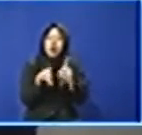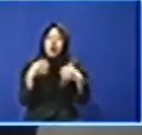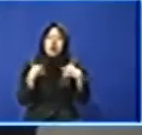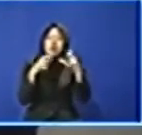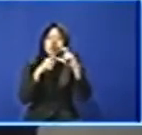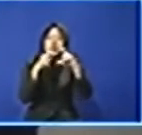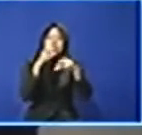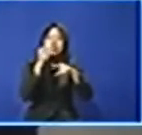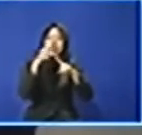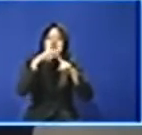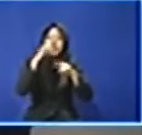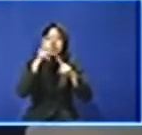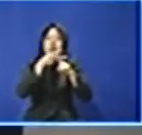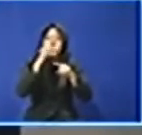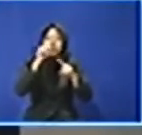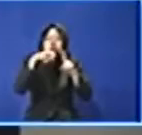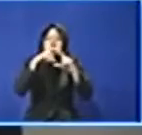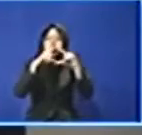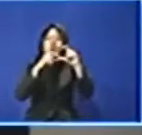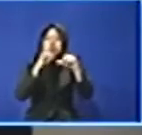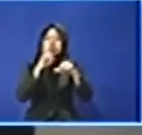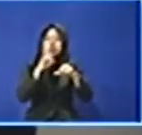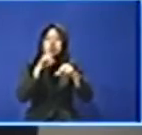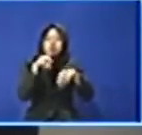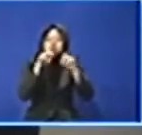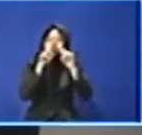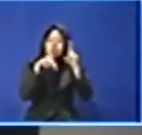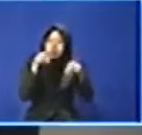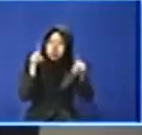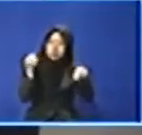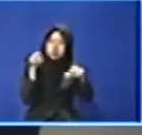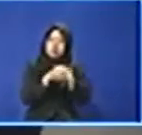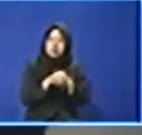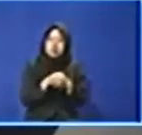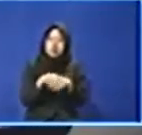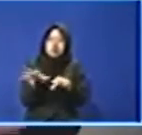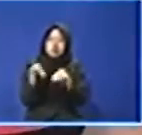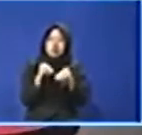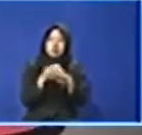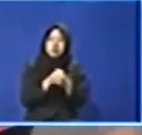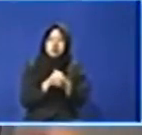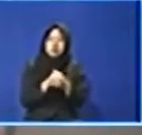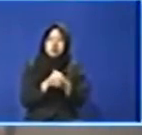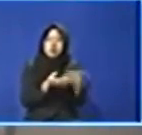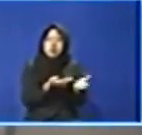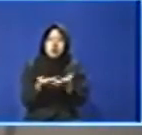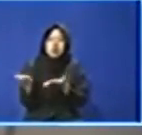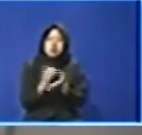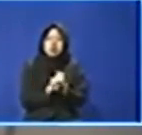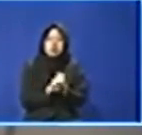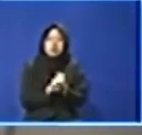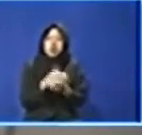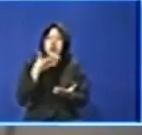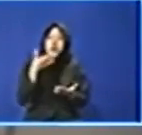keahlian yang dimiliki oleh masing-masing berbagai alternatif yang ada di masyarakat motor Suzuki lanjut baik